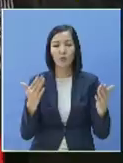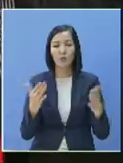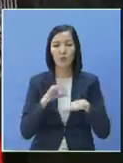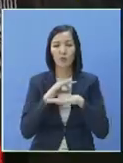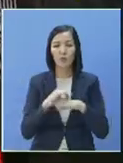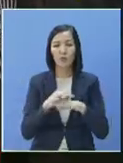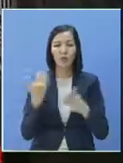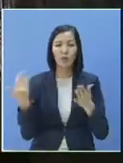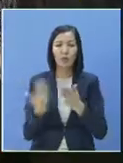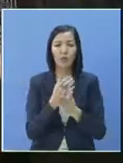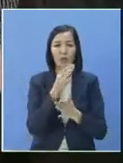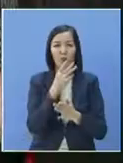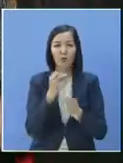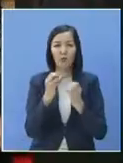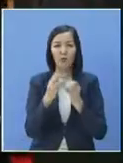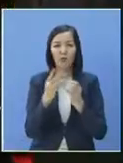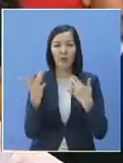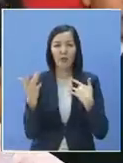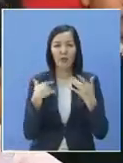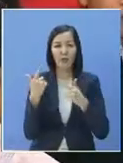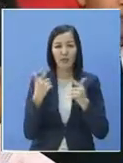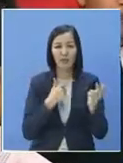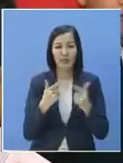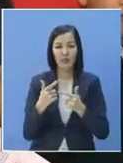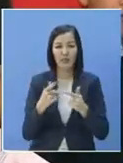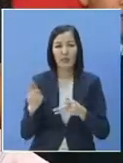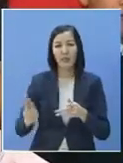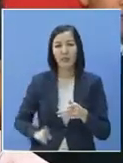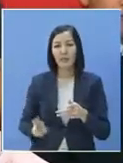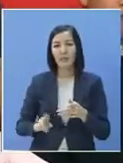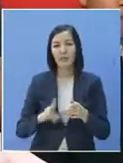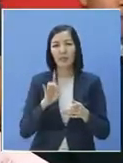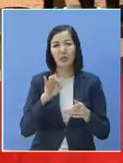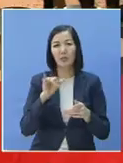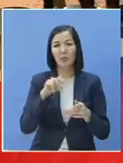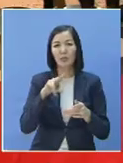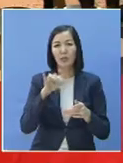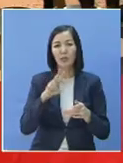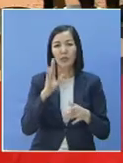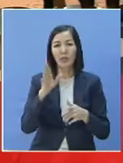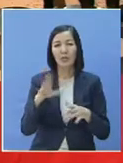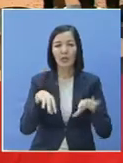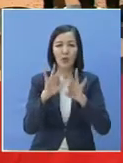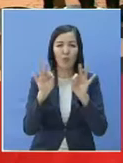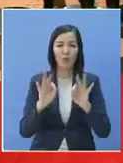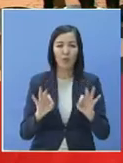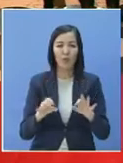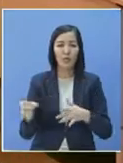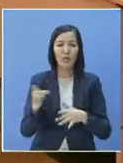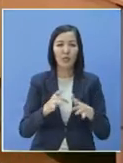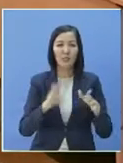ұжымы жаңа маусымға 12 премьера әзірлепті. Театр директоры Руслан Сенкебаевтың айтуынша, алда өнер ордасы